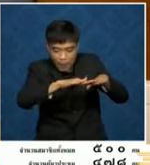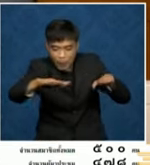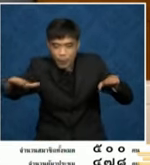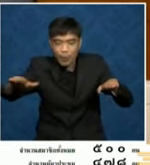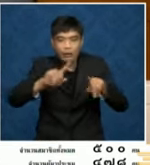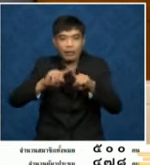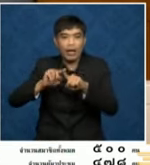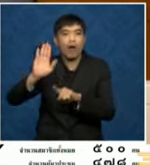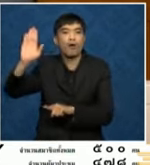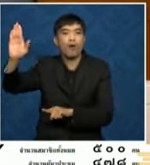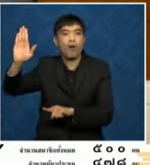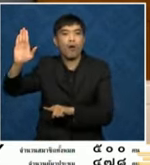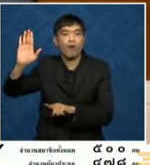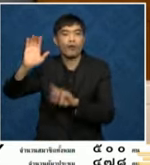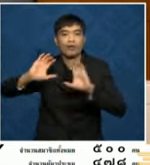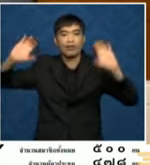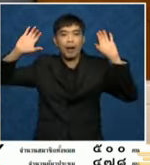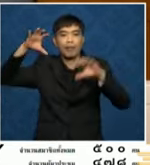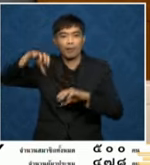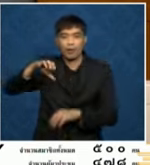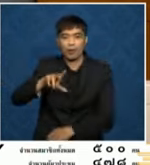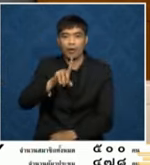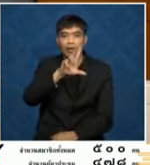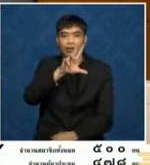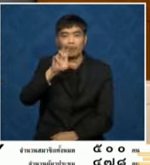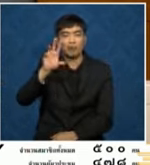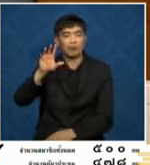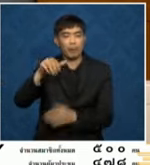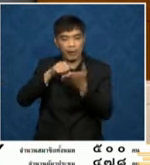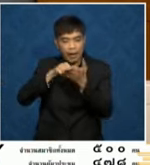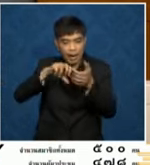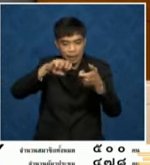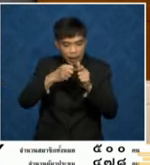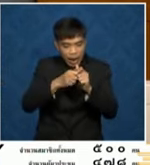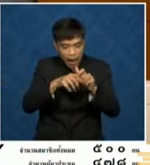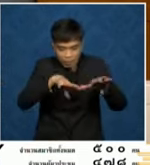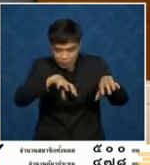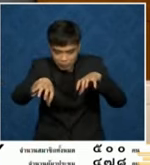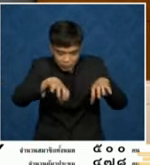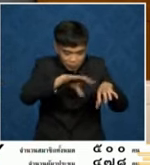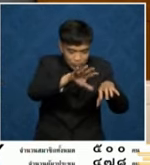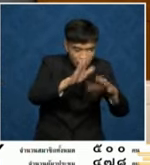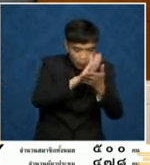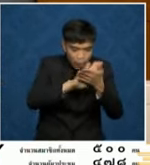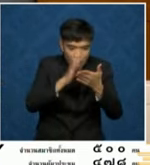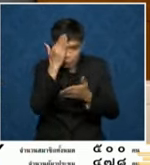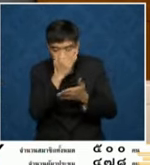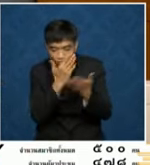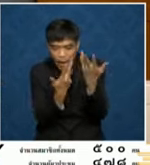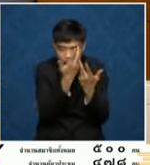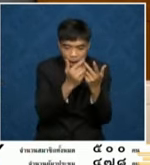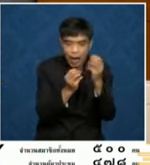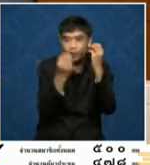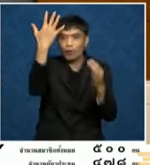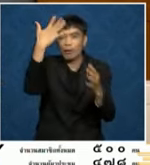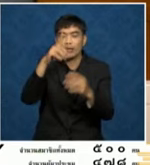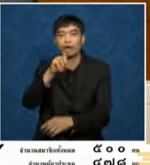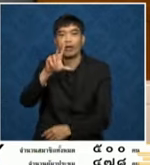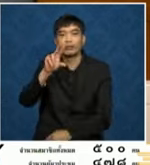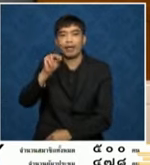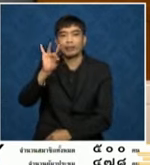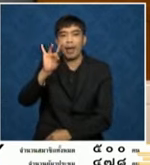จจริงแล้วเนี่ยมันไม่ใช่ว่า138ล้านบาทเป็นเรื่องของการปรับปรุงภูมิทัศน์นะครับแต่ถ้าลงรายละเอียดแล้ว138ล้านบาท